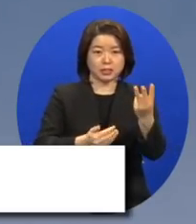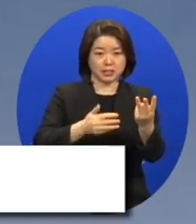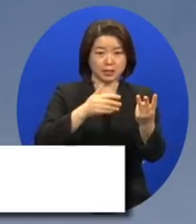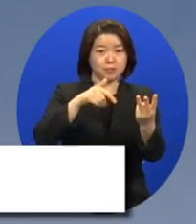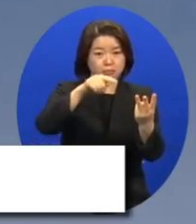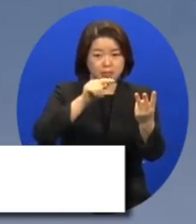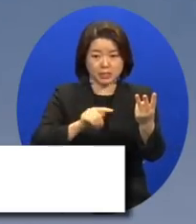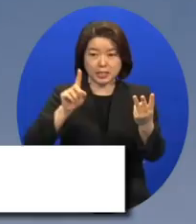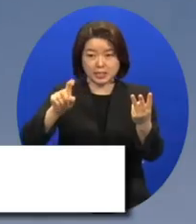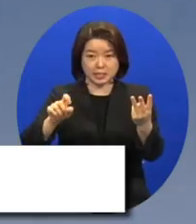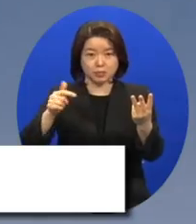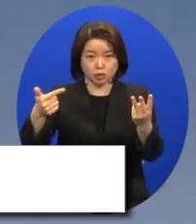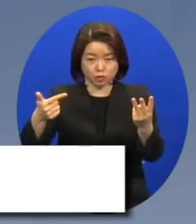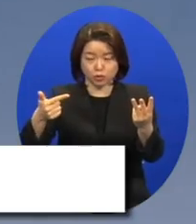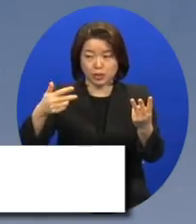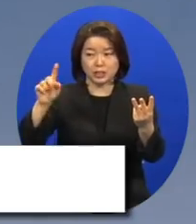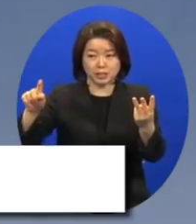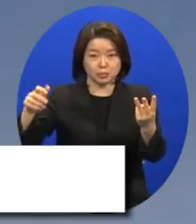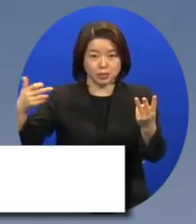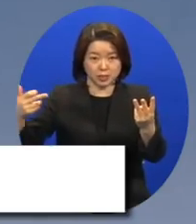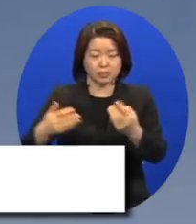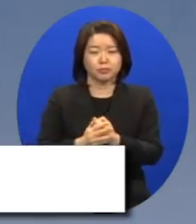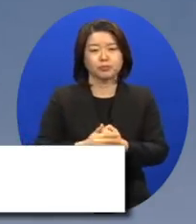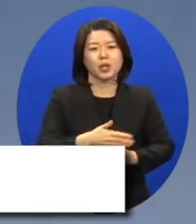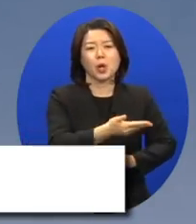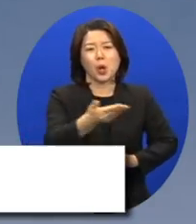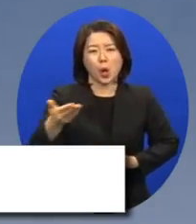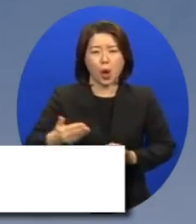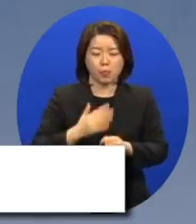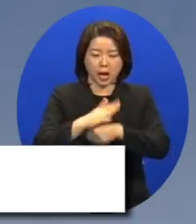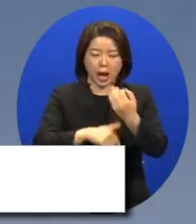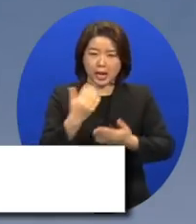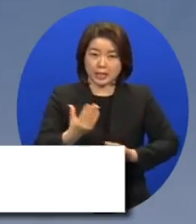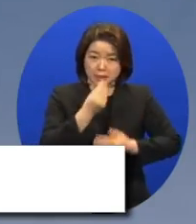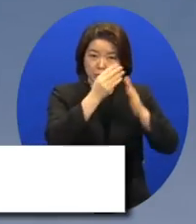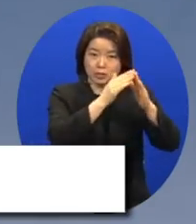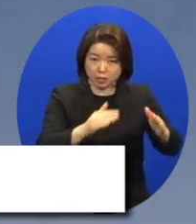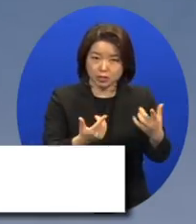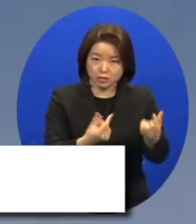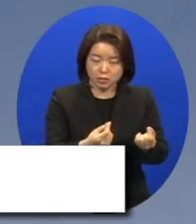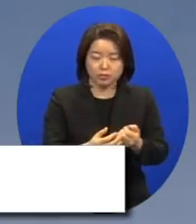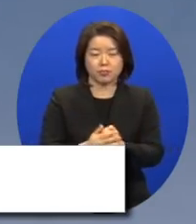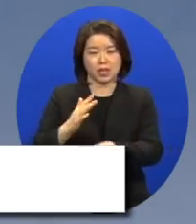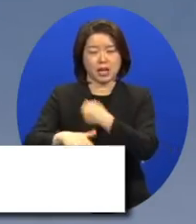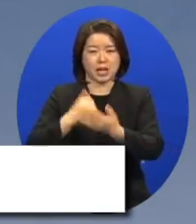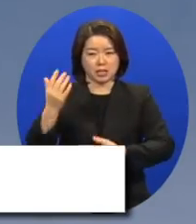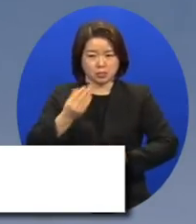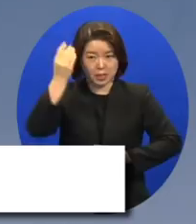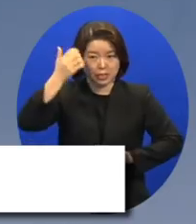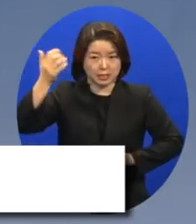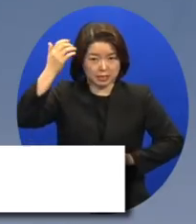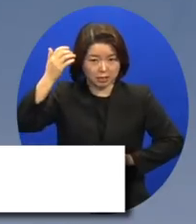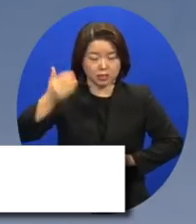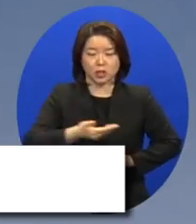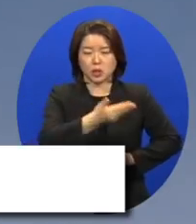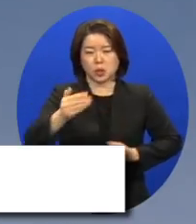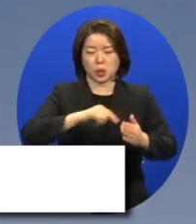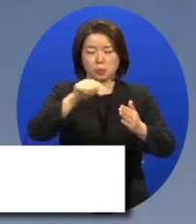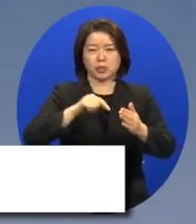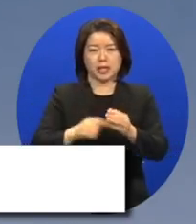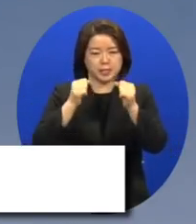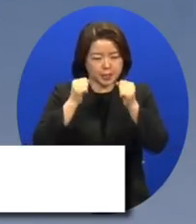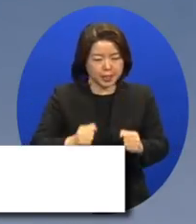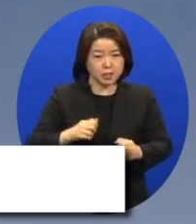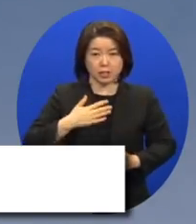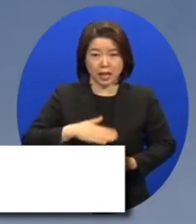17절에서 이 말씀을 합니다 여러분은 하나님의 성전이 며 하나님의 성령이 여러분 안에 거하시는 다는 것을 알지